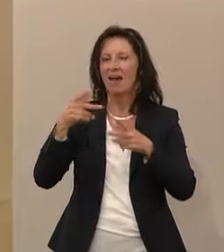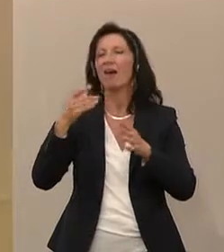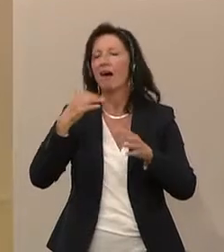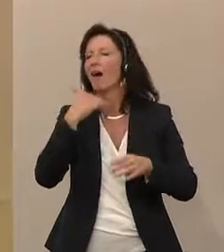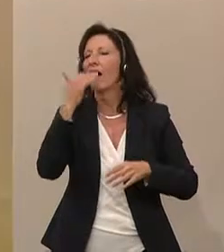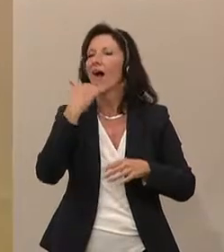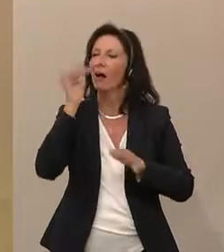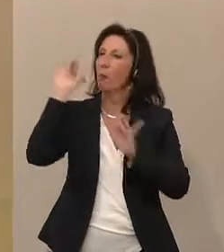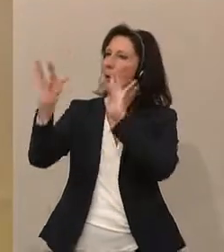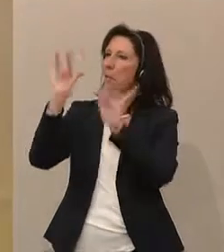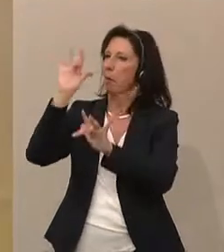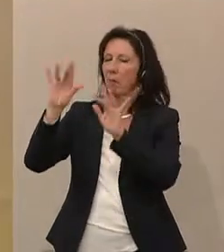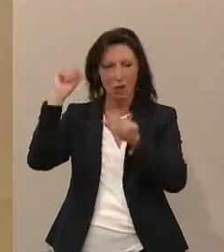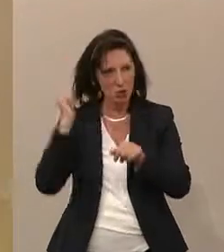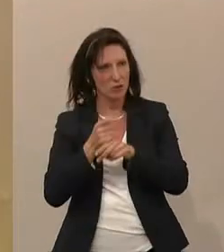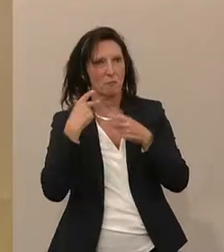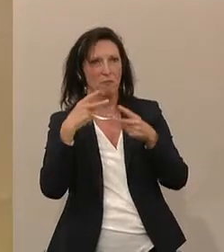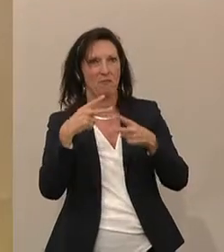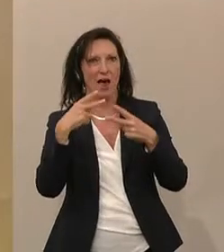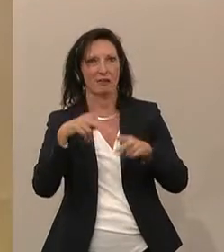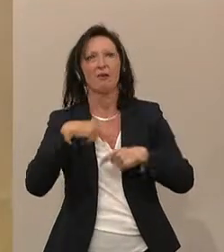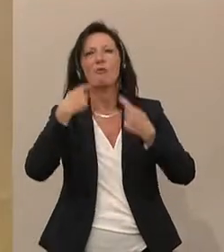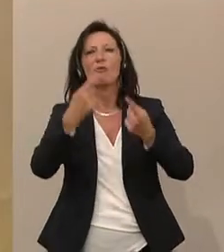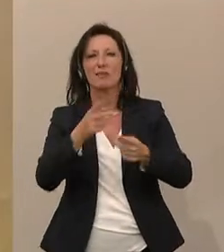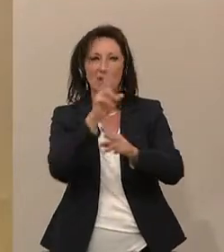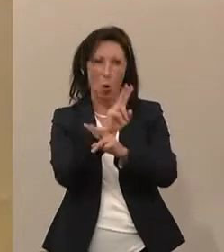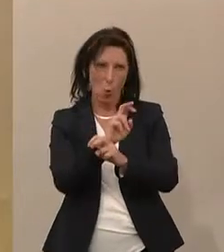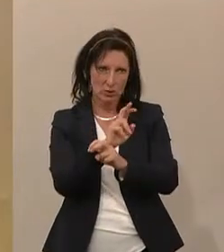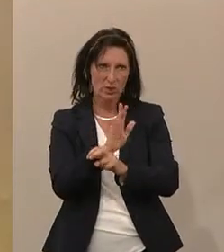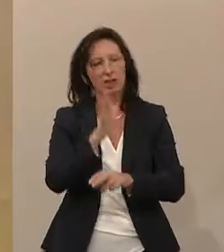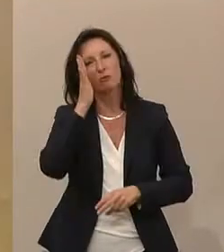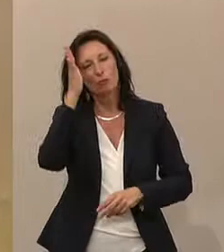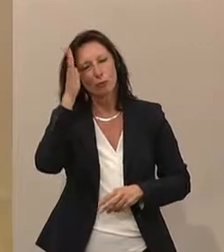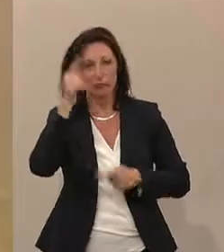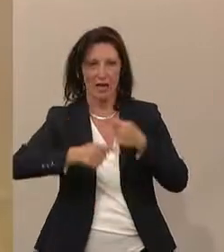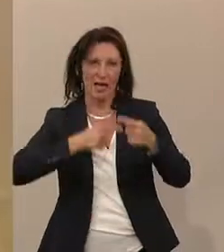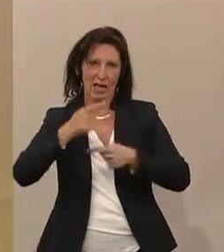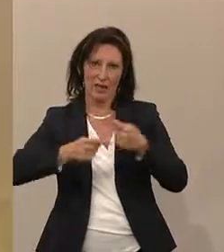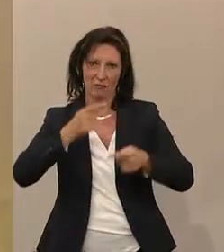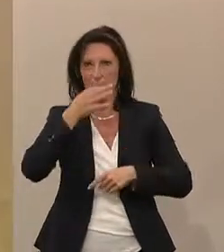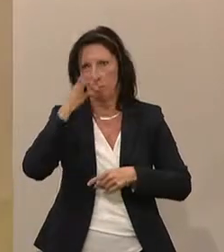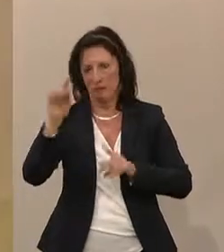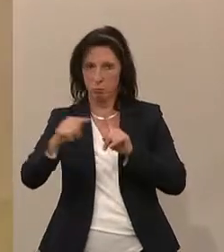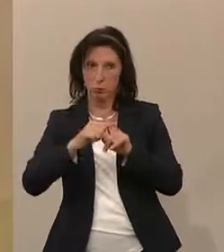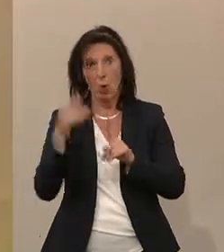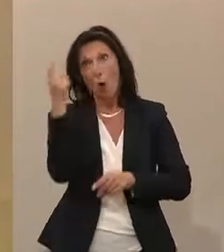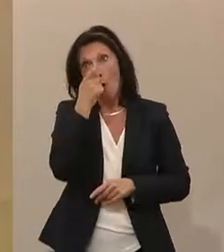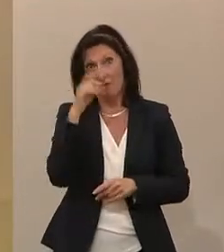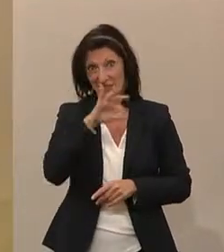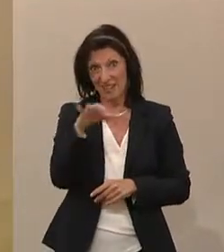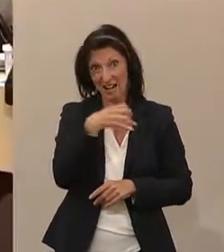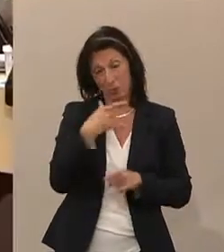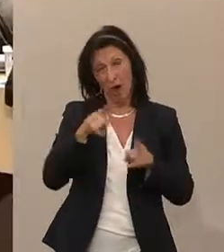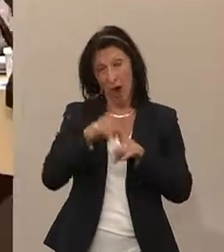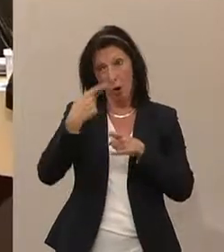Widerstände und dann wird Österreich auch sich wieder in eine positive, bessere Richtung entwickeln. Hoffentlich Salzburg auch bald. Vielen Dank,